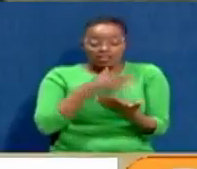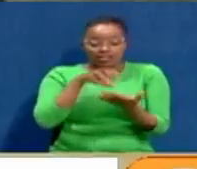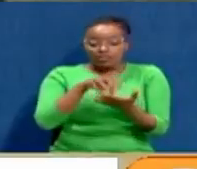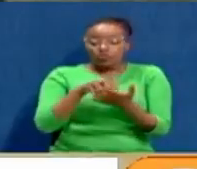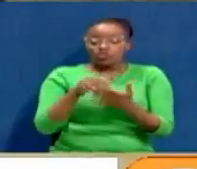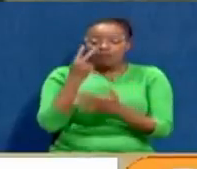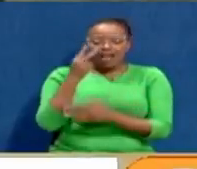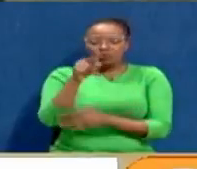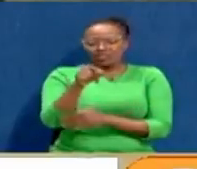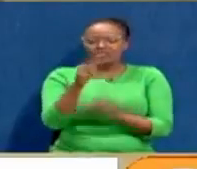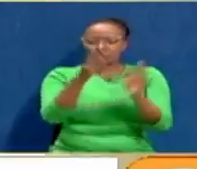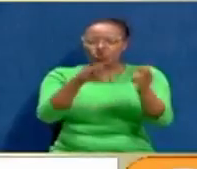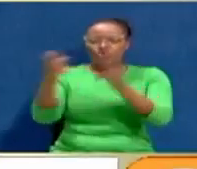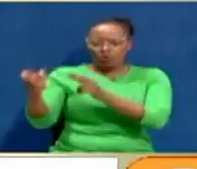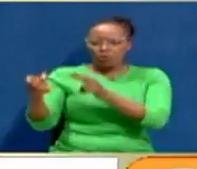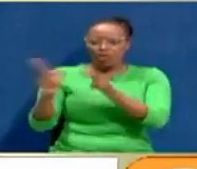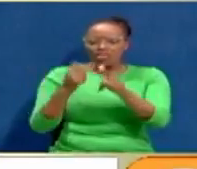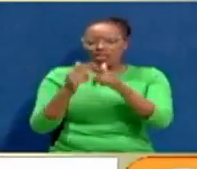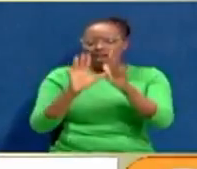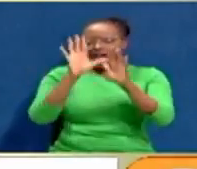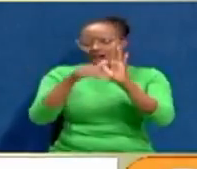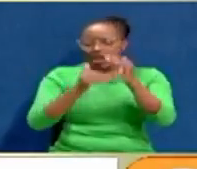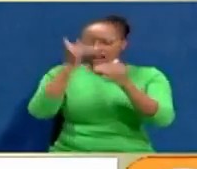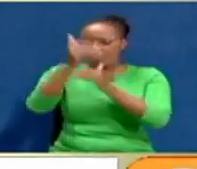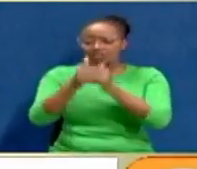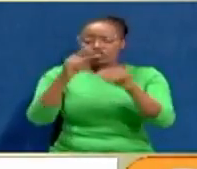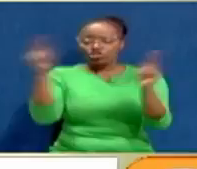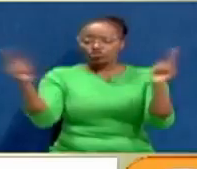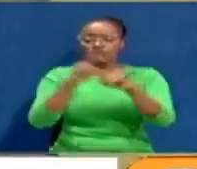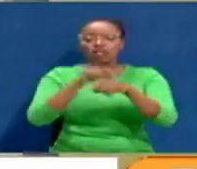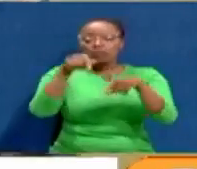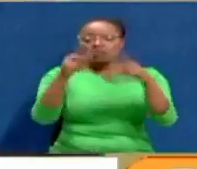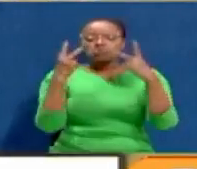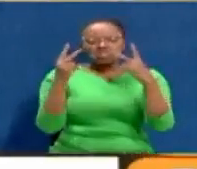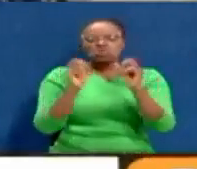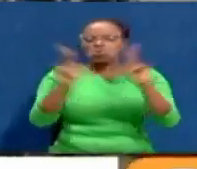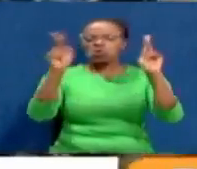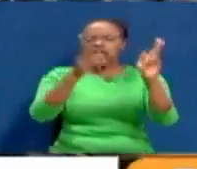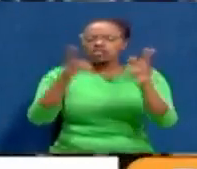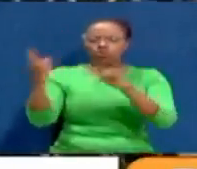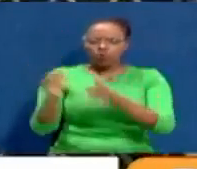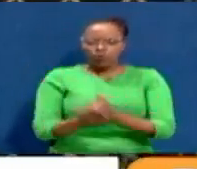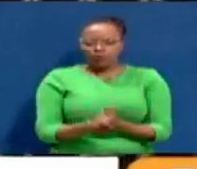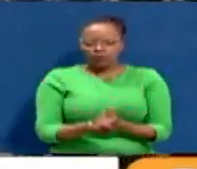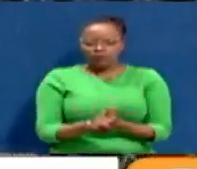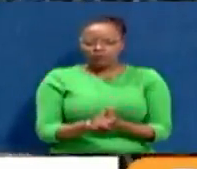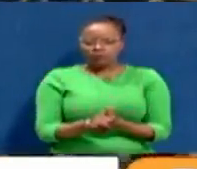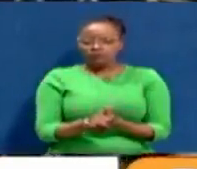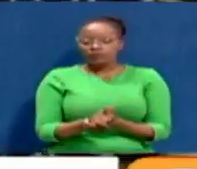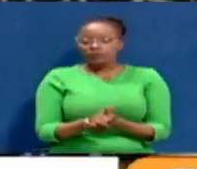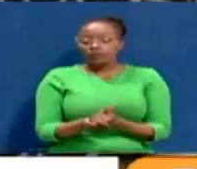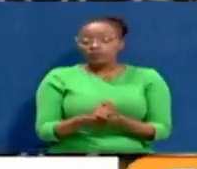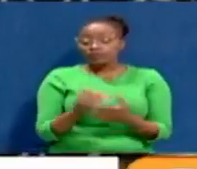ya kawaida na nilichukulia kwamba baada ya muda wao wenyewe watazoea. How the heating process of